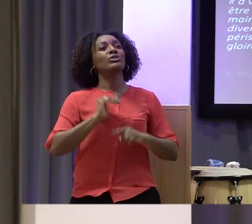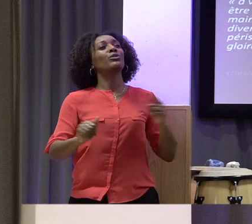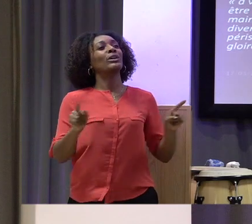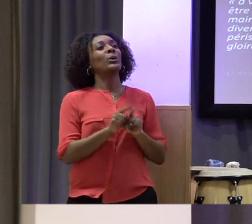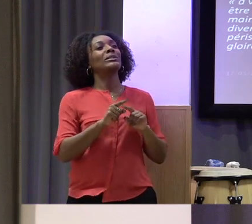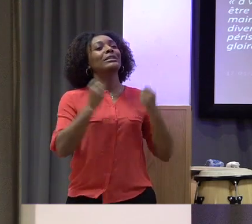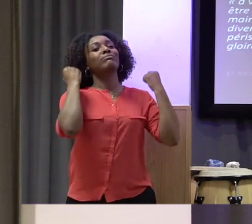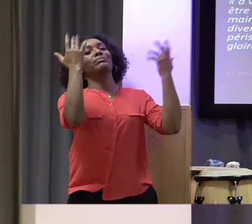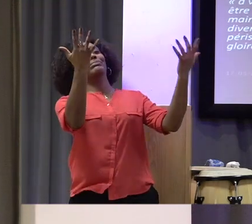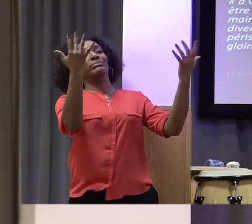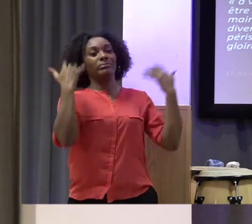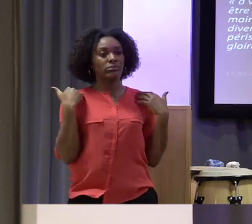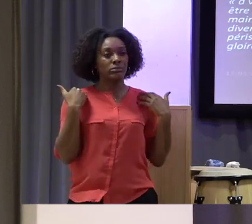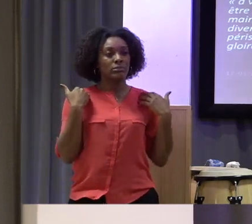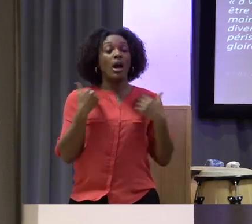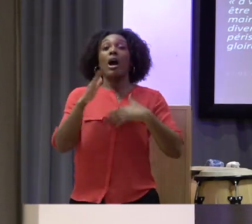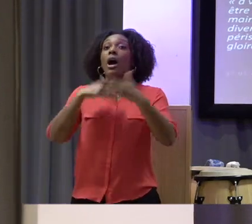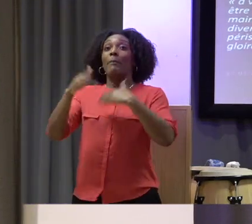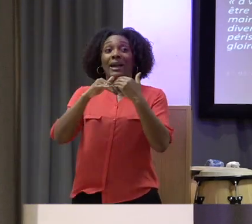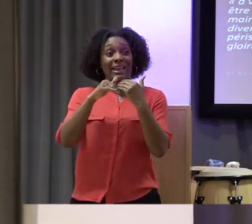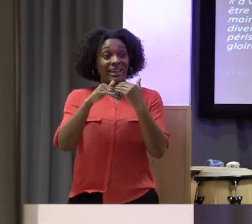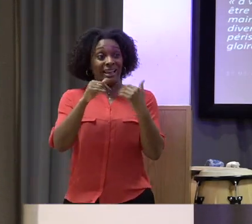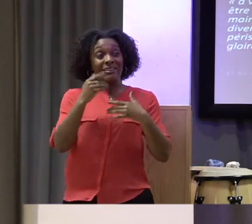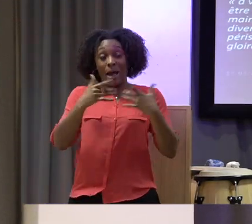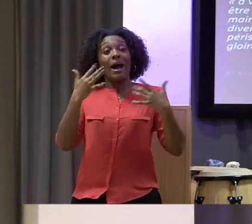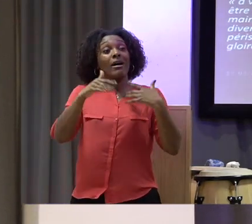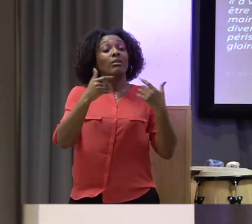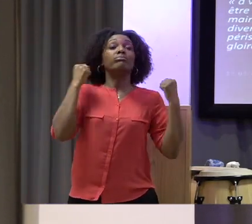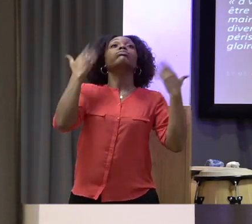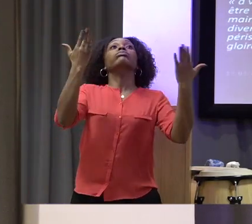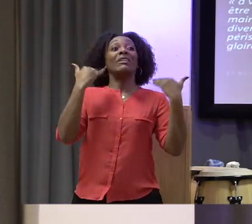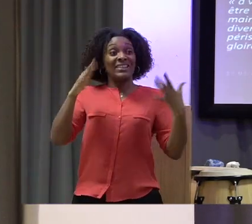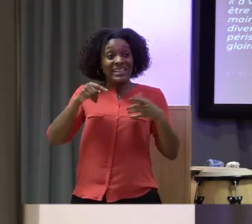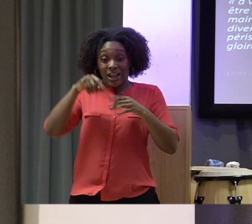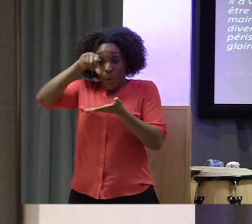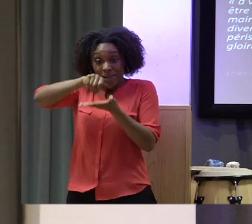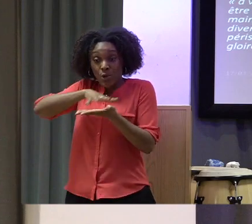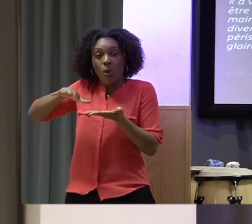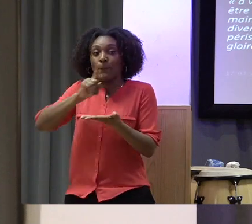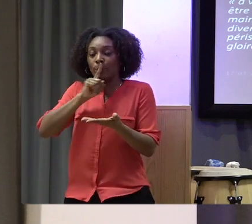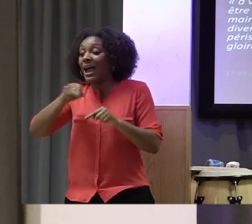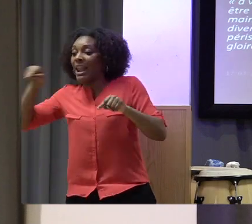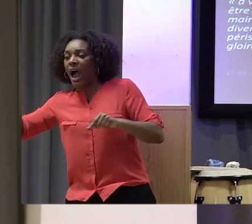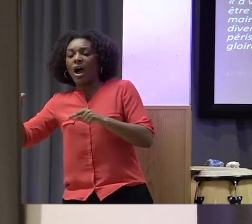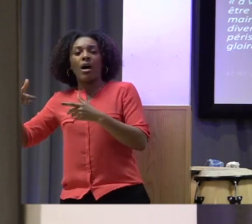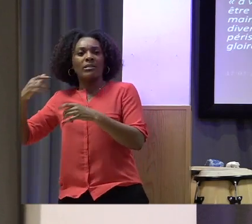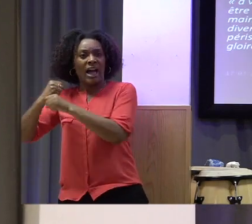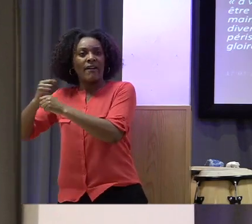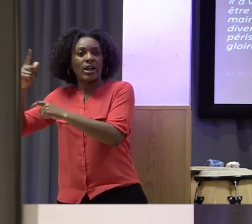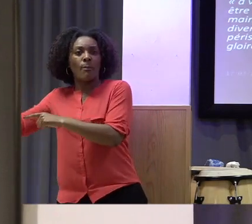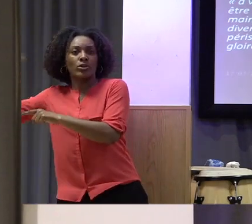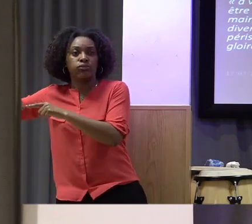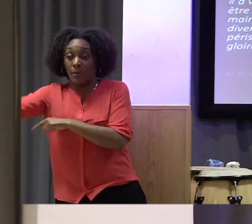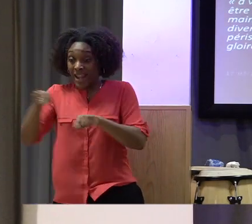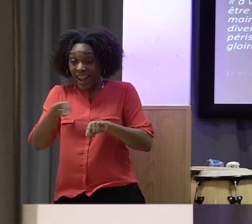et le moment où il va commencer le ministère, il passe par le désert, par l'épreuve de la foi. Est-ce